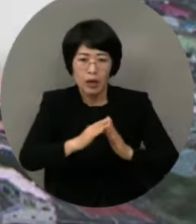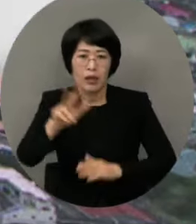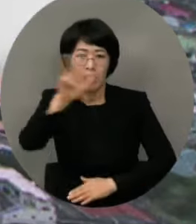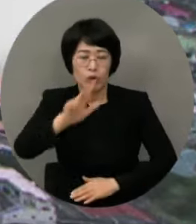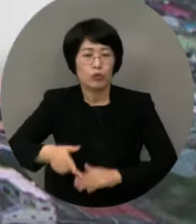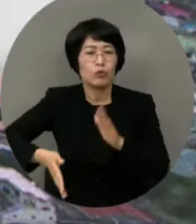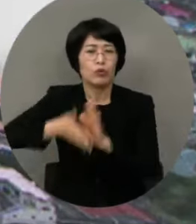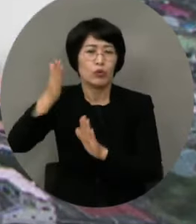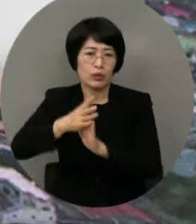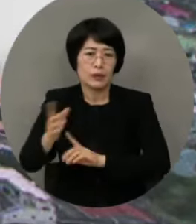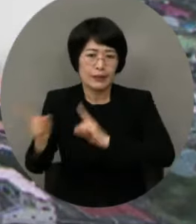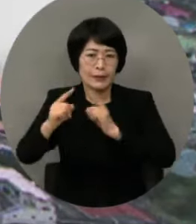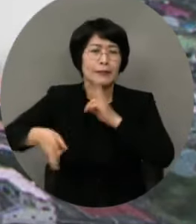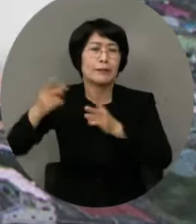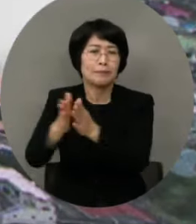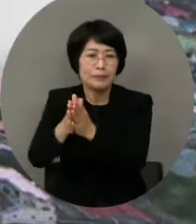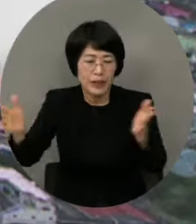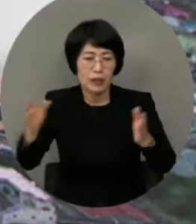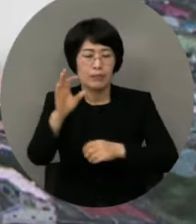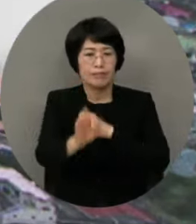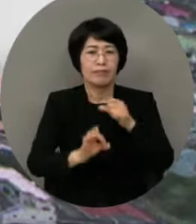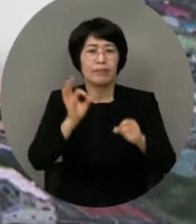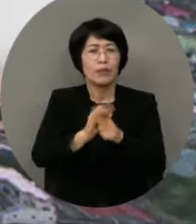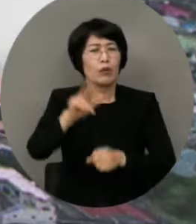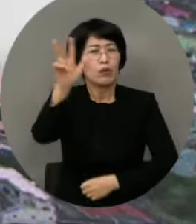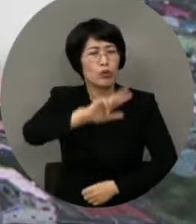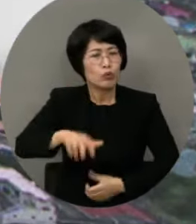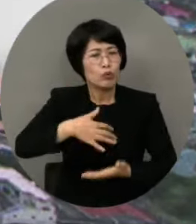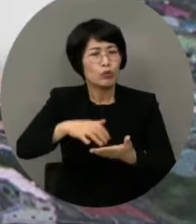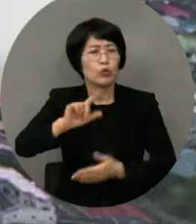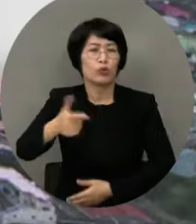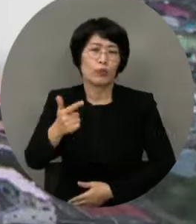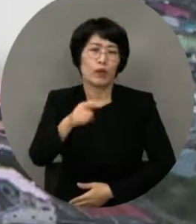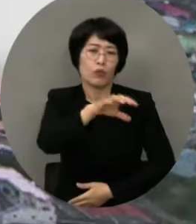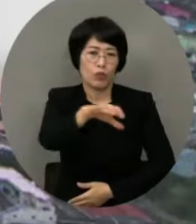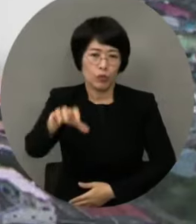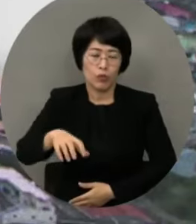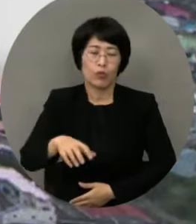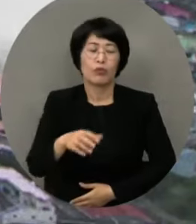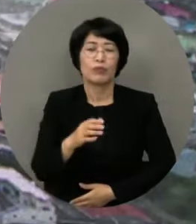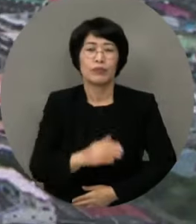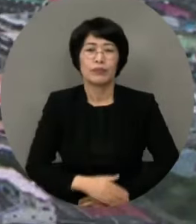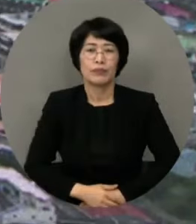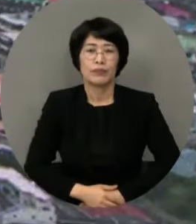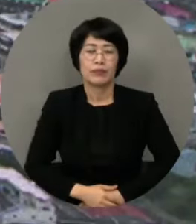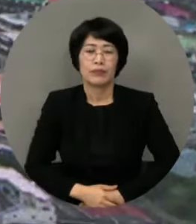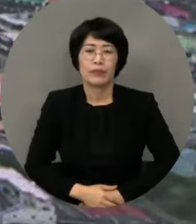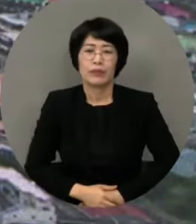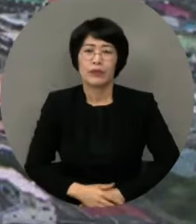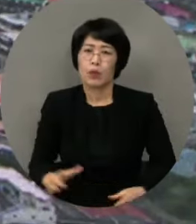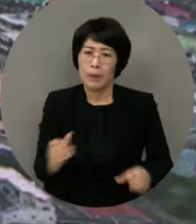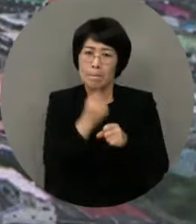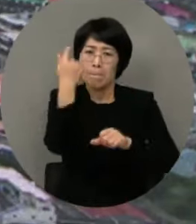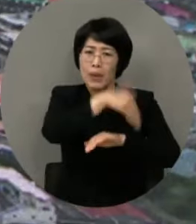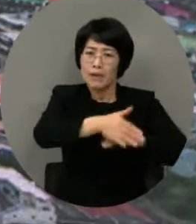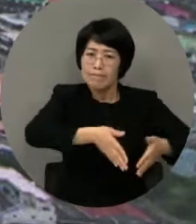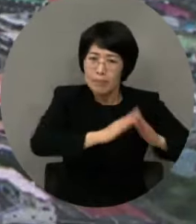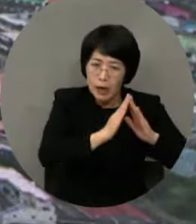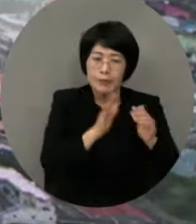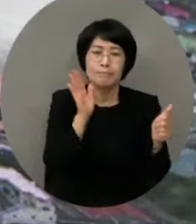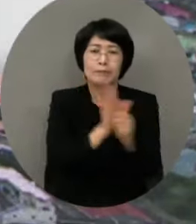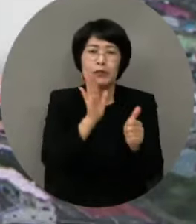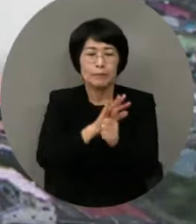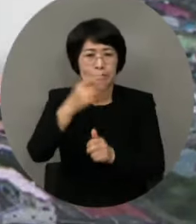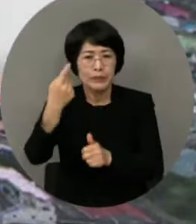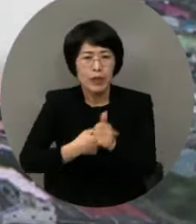도시재생 사업은 시작됐고 지난 10년 동안 전국적으로 600곳에 이릅니다. 종합계획을 세우고 지원해